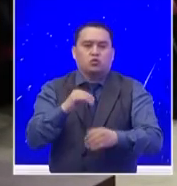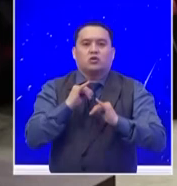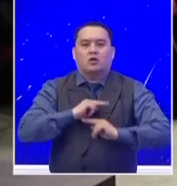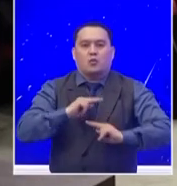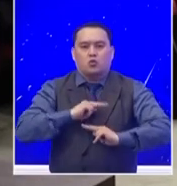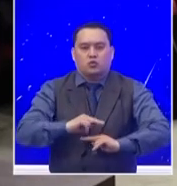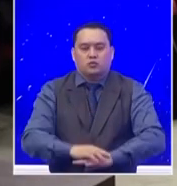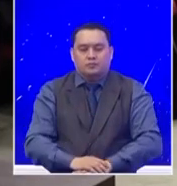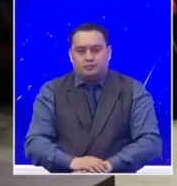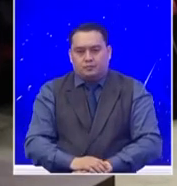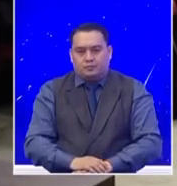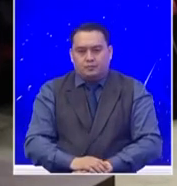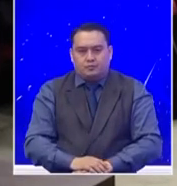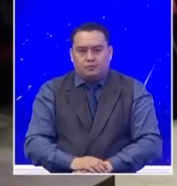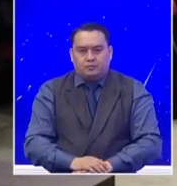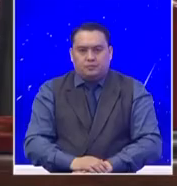работы.